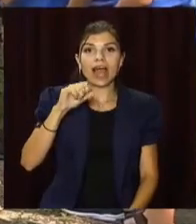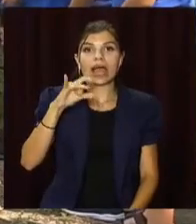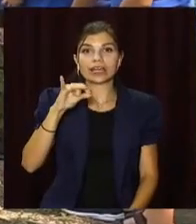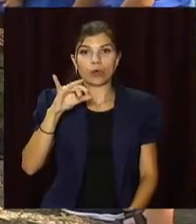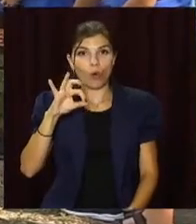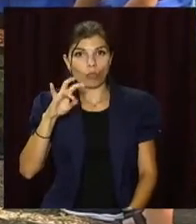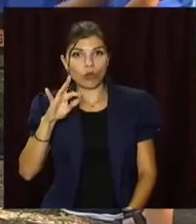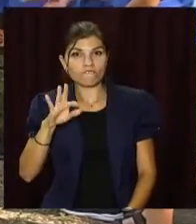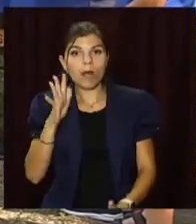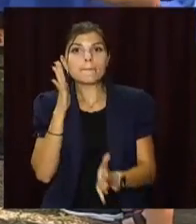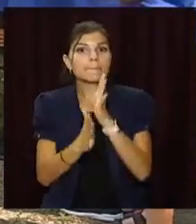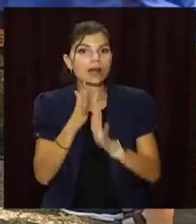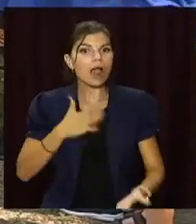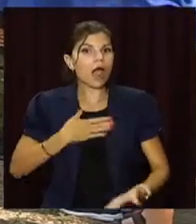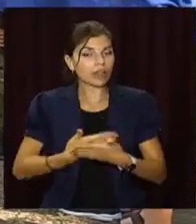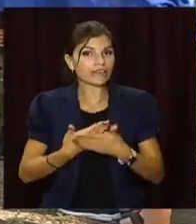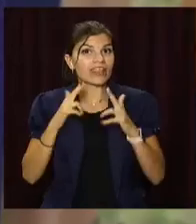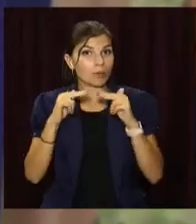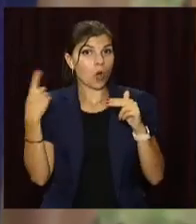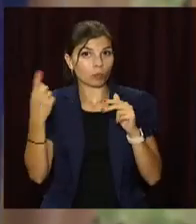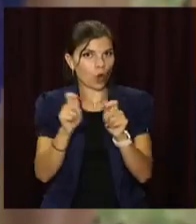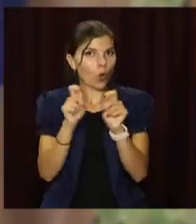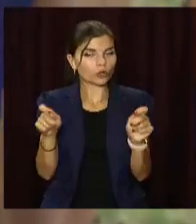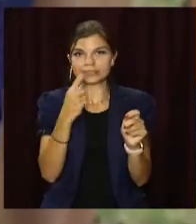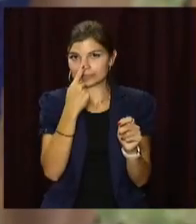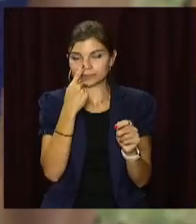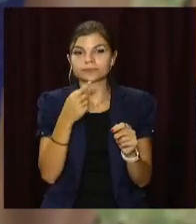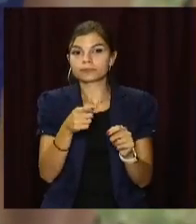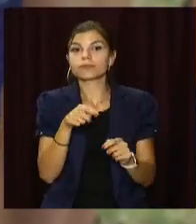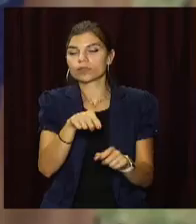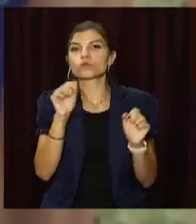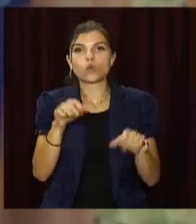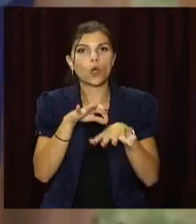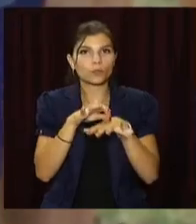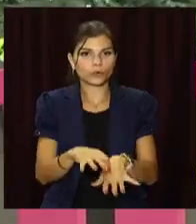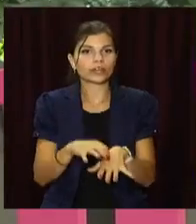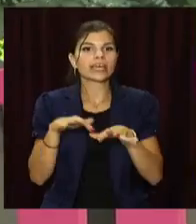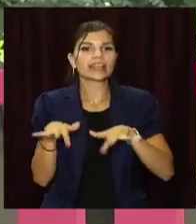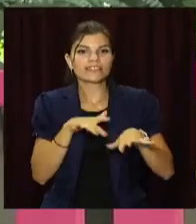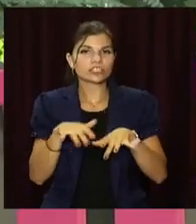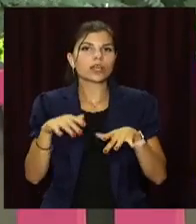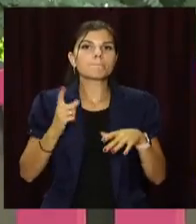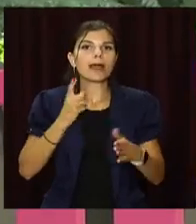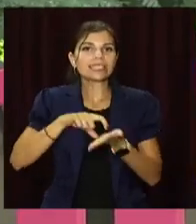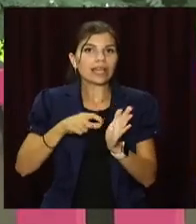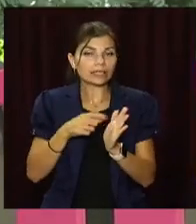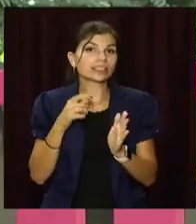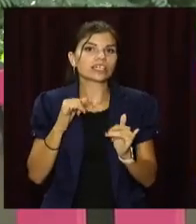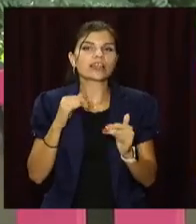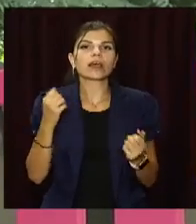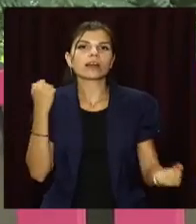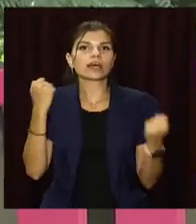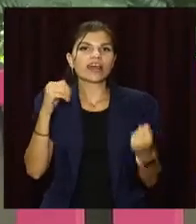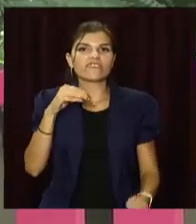другий активний парк в Дніпропетровській області. На локації можна проводити руханки, майстер-класи та заняття з